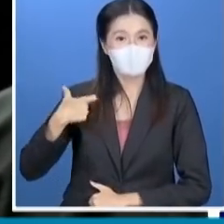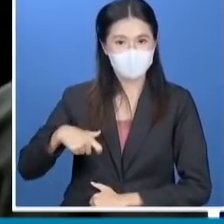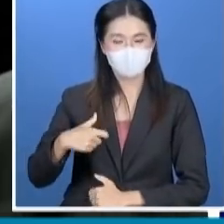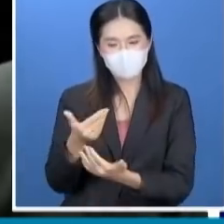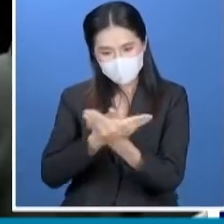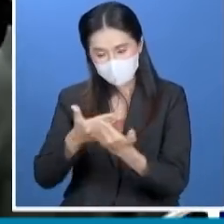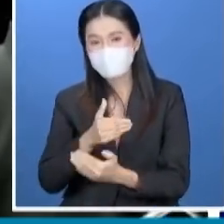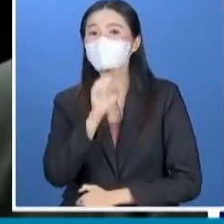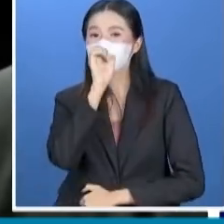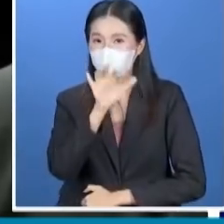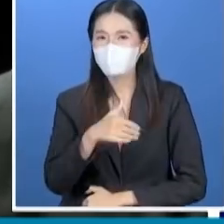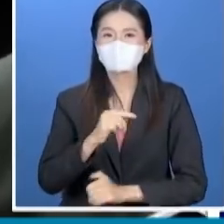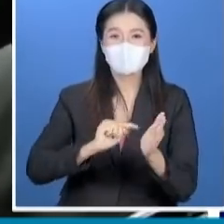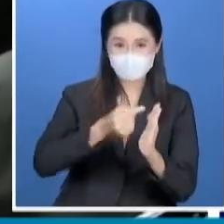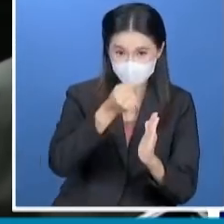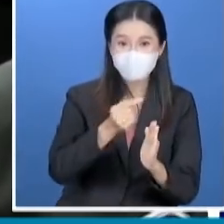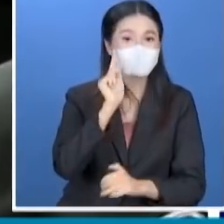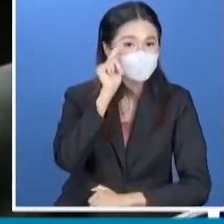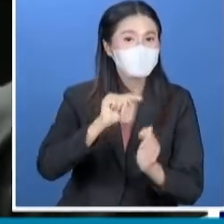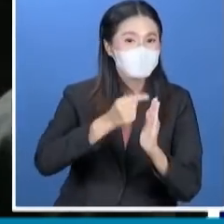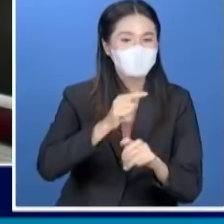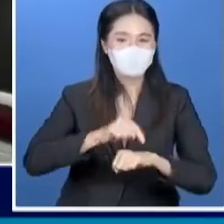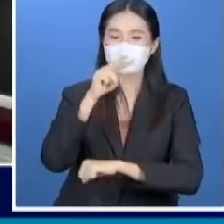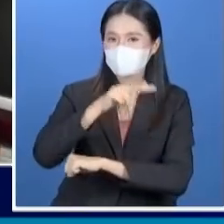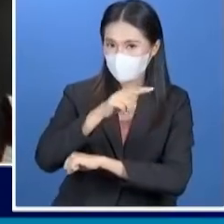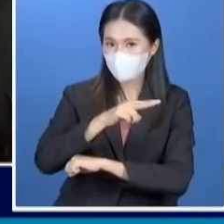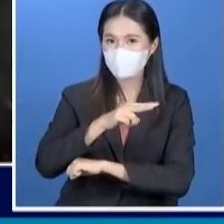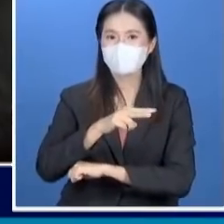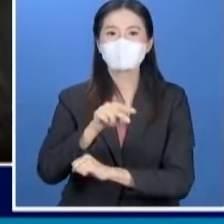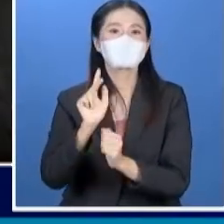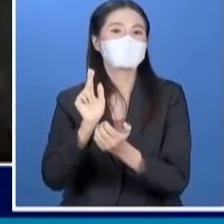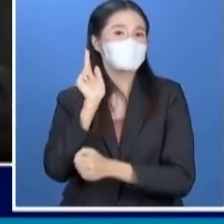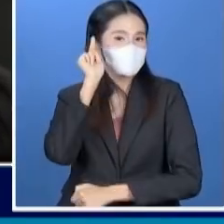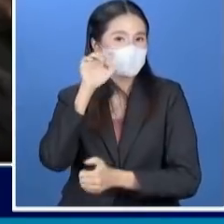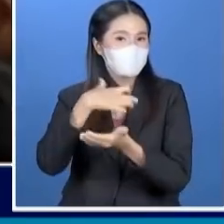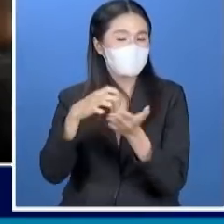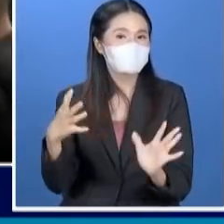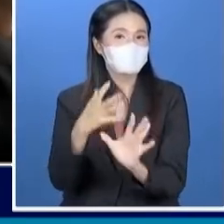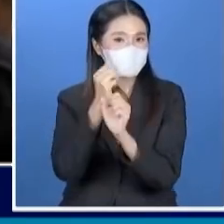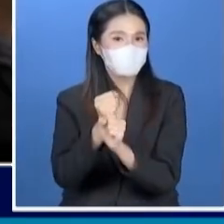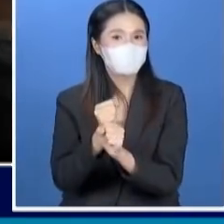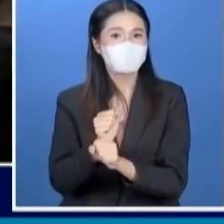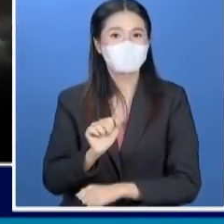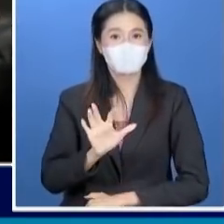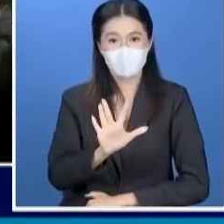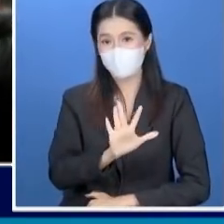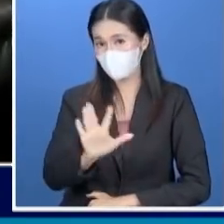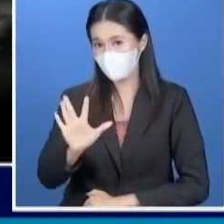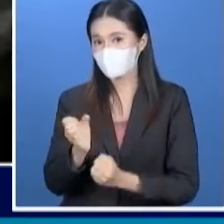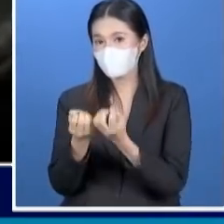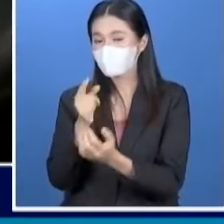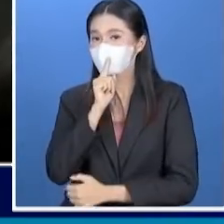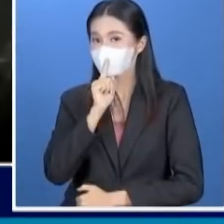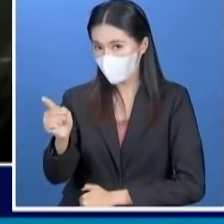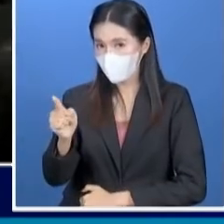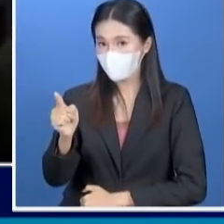จารณาอย่างที่เราเกริ่นเอาไว้ตั้งแต่ตอนต้นรายการเลยบ ่ าย2ก็จะแถลงสรุปว่าจะส่งทั้ง5คนส่งฟ้องศาลหรือ